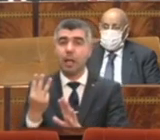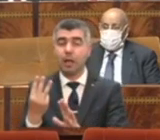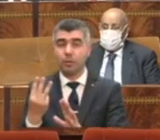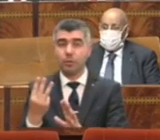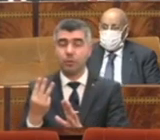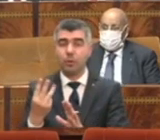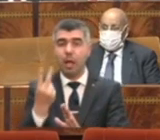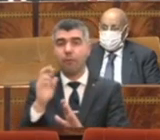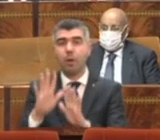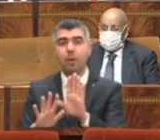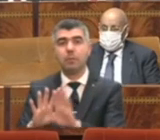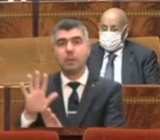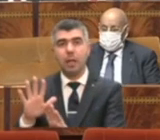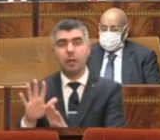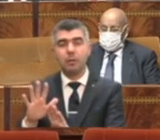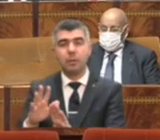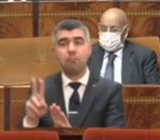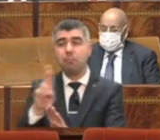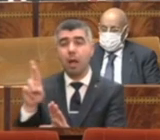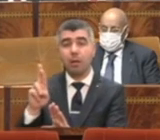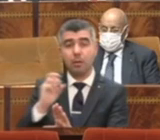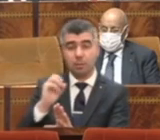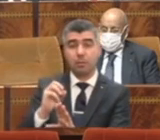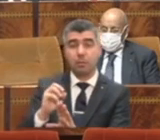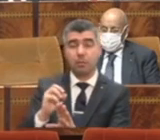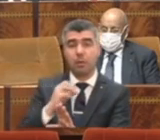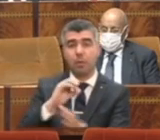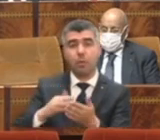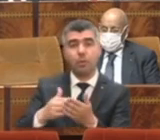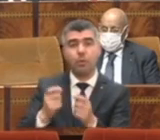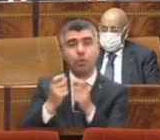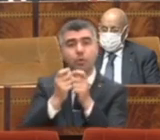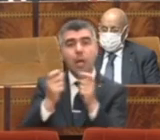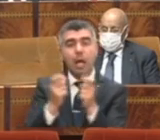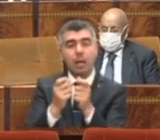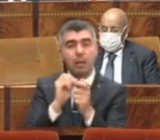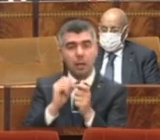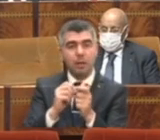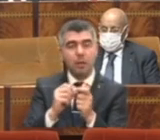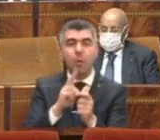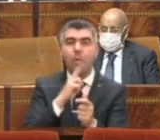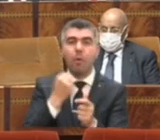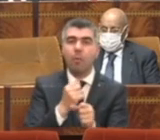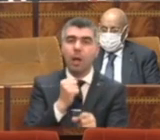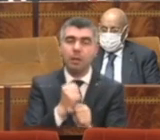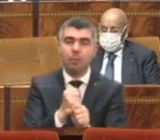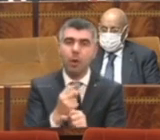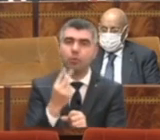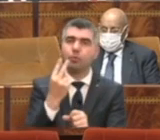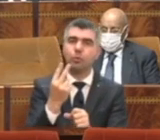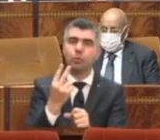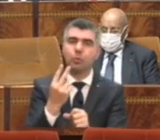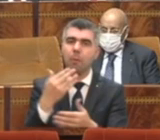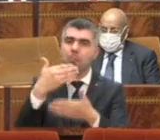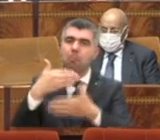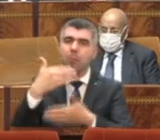في 2015 امام سيدنا، ولكن مع الاسف الشديد ان مؤسسه عمران الى يومنا هذا يلا دارت جوج دواور ما كملتهمش، بدات